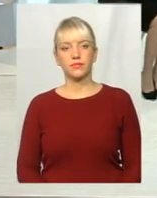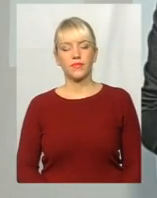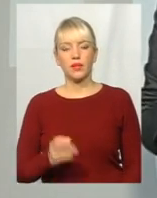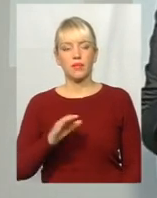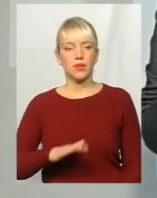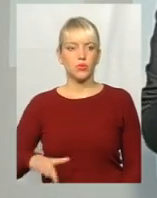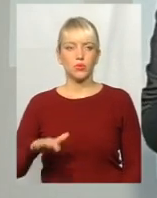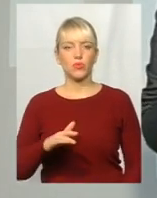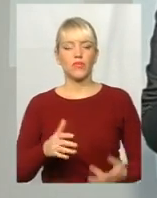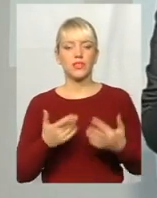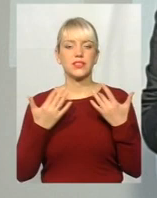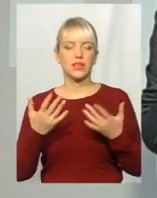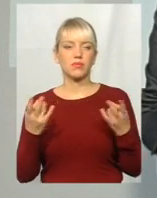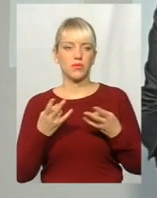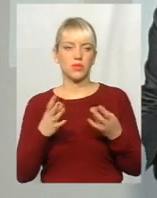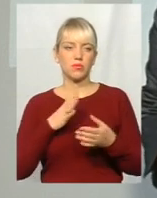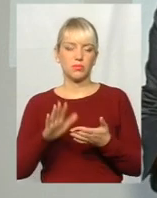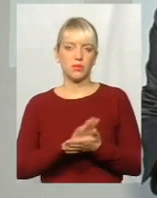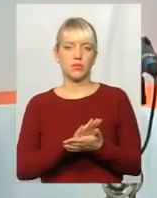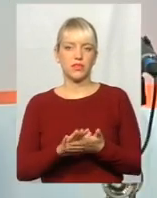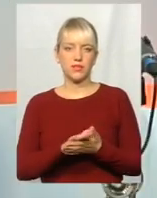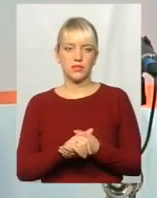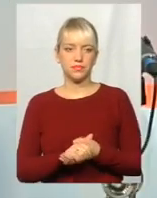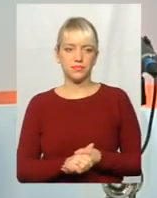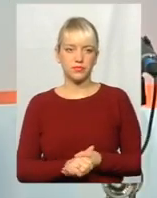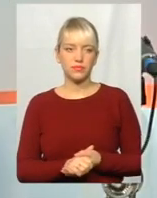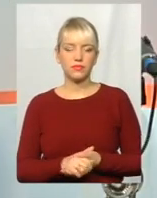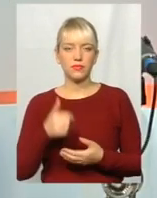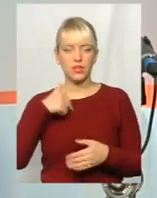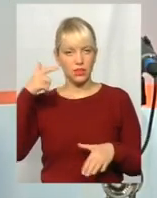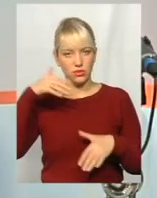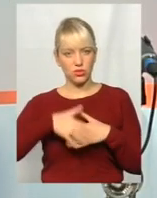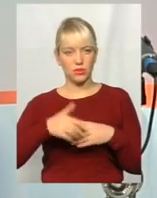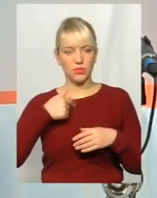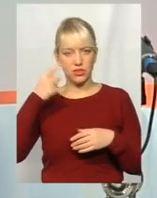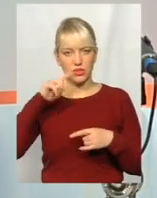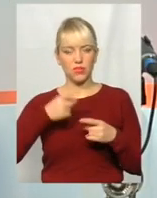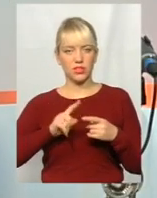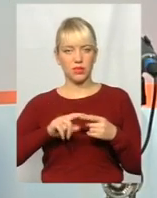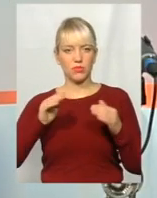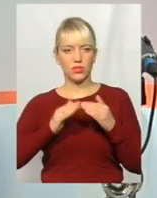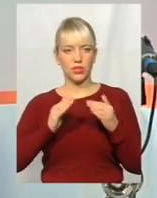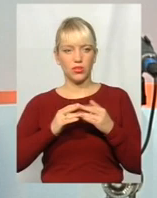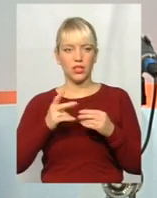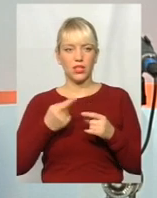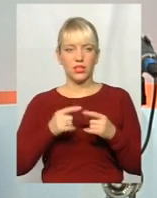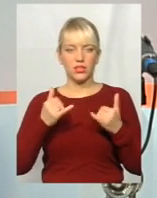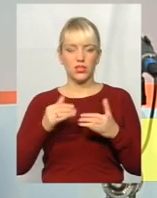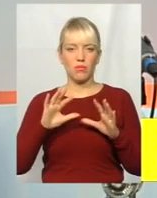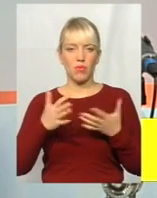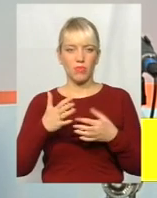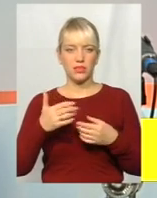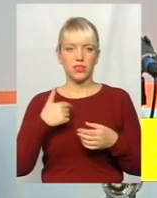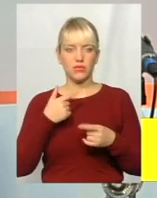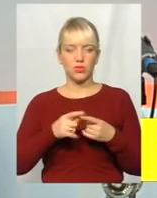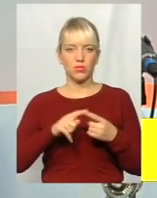Прибудинкова територія, скільки раз вона має прибиратися? Я зрозумів, я знаю цей будинок. На жаль, на даний момент